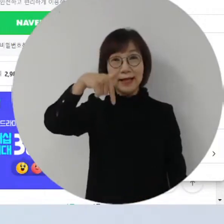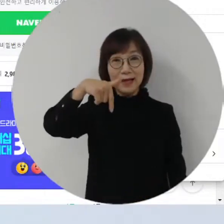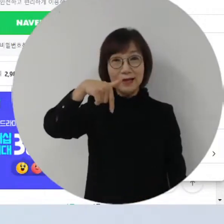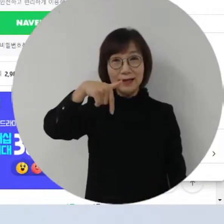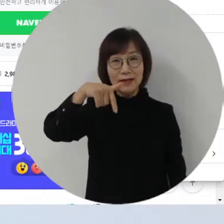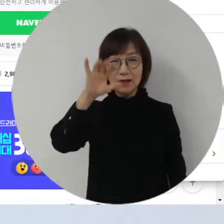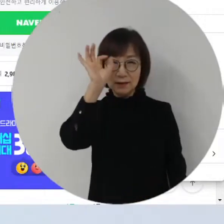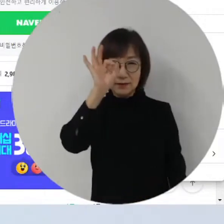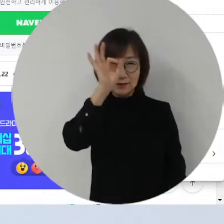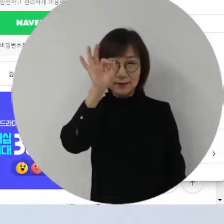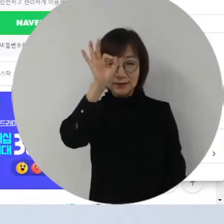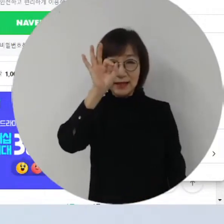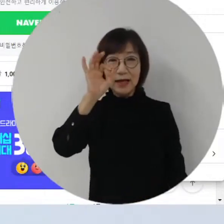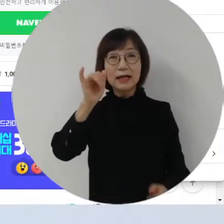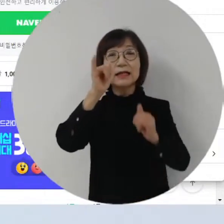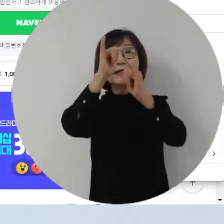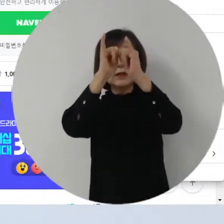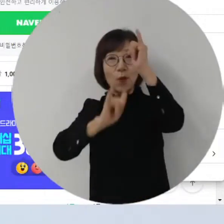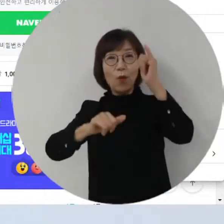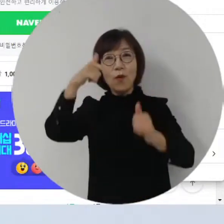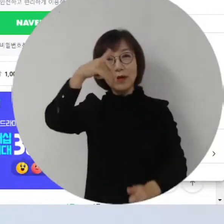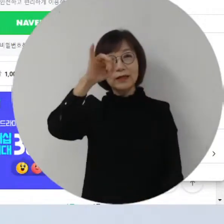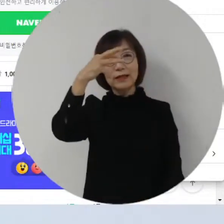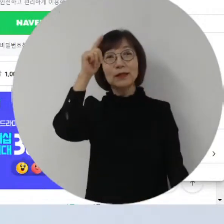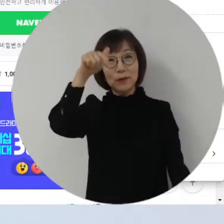클릭해 줄게요.